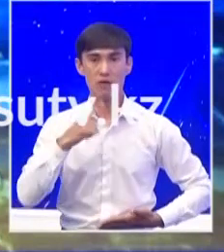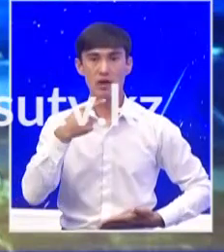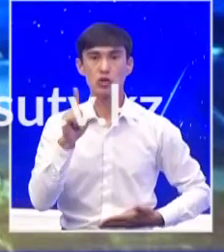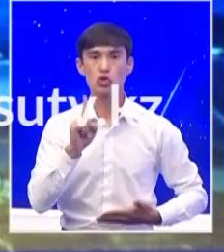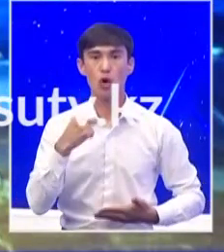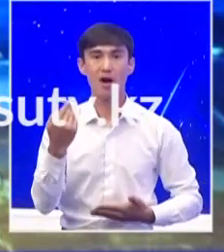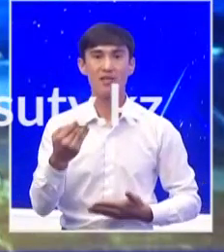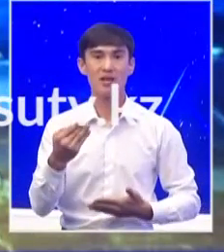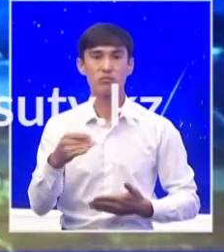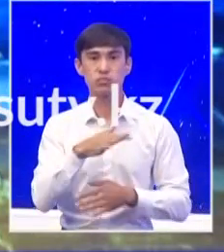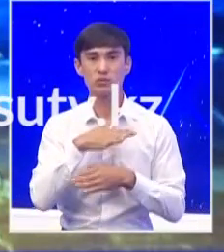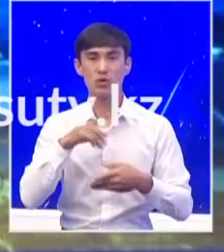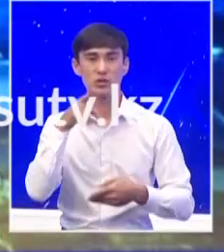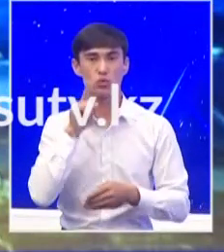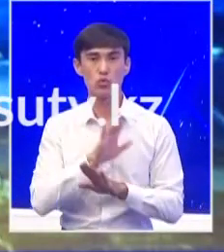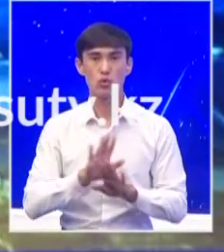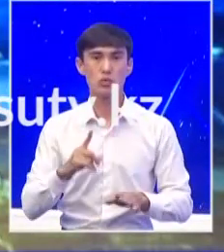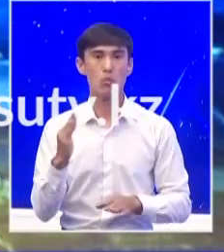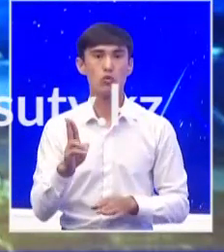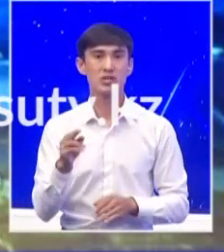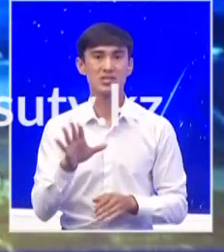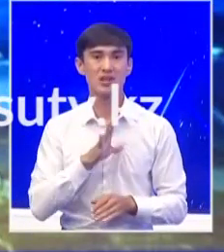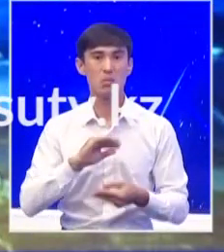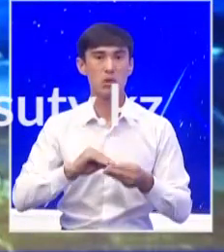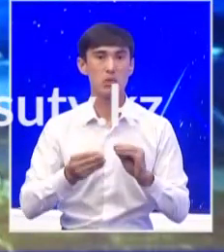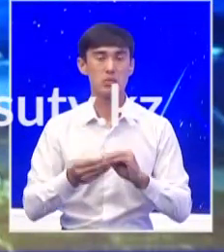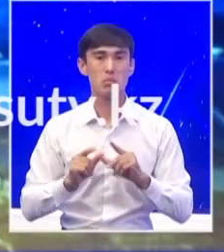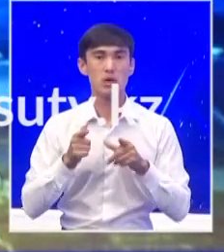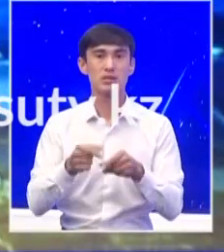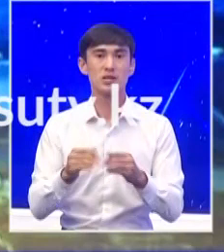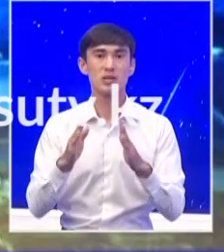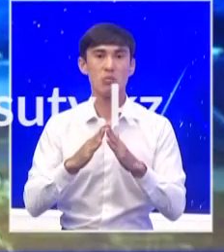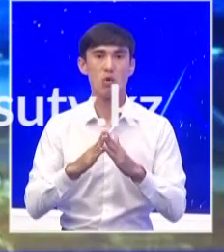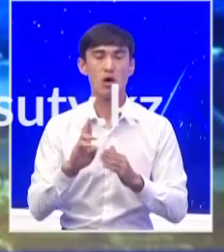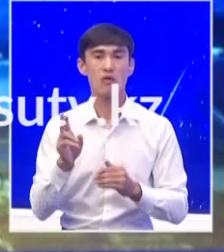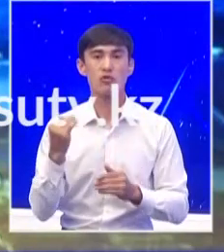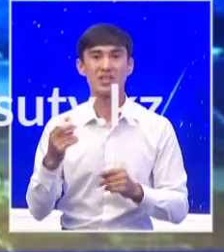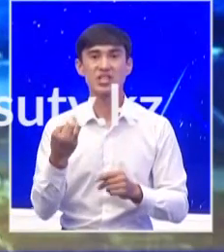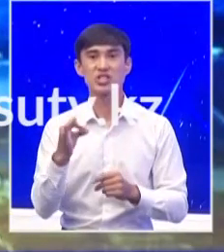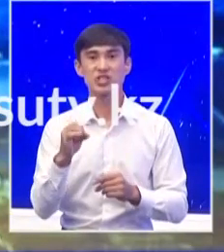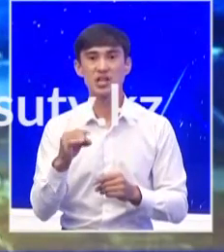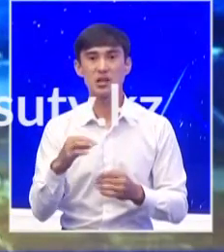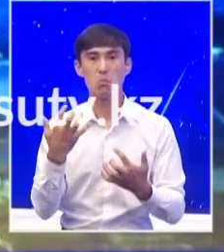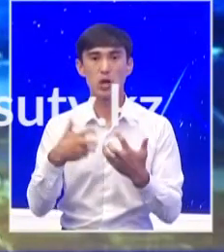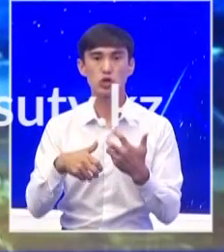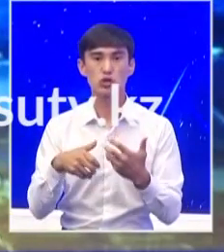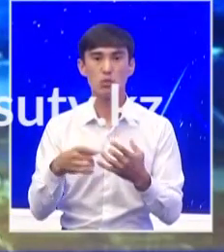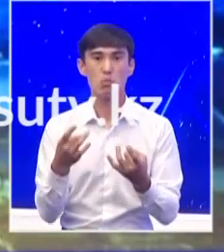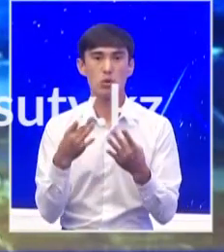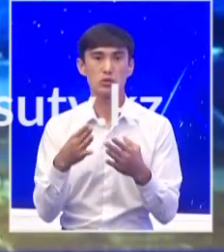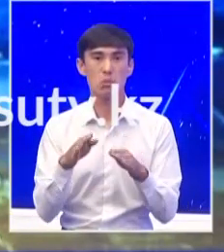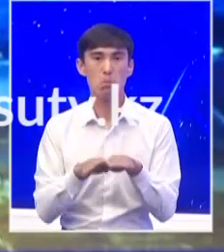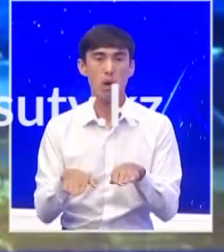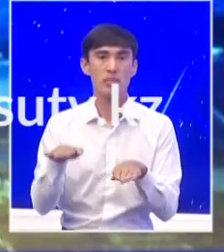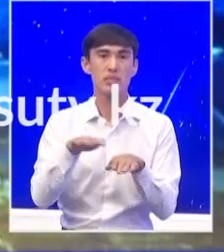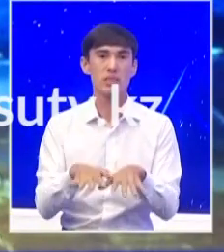она доставила им ряд неудобств. Кому-то стало проблематично попасть домой, кого-то инженерные просчеты попросту